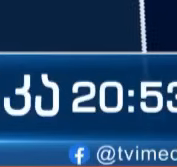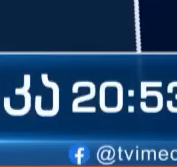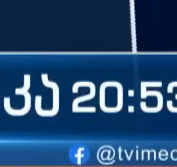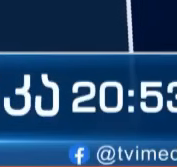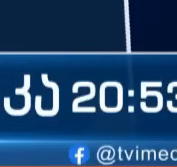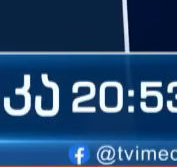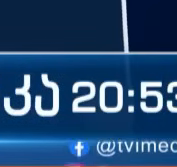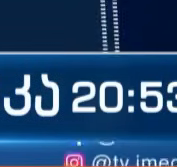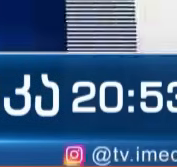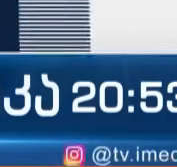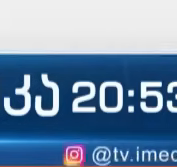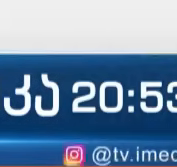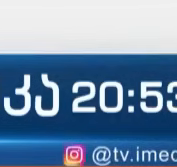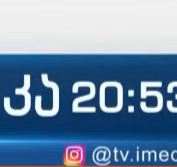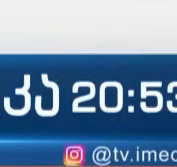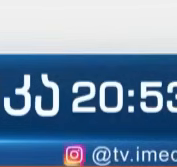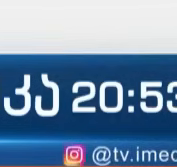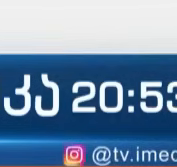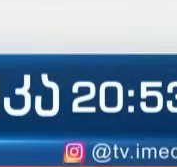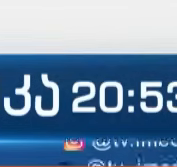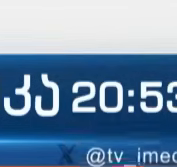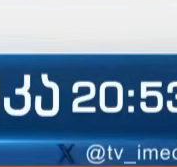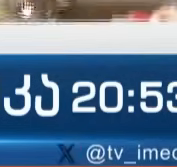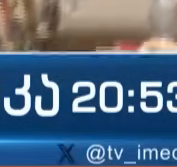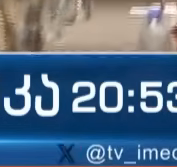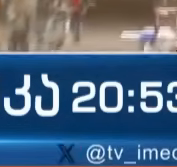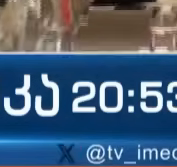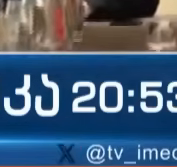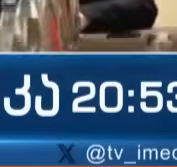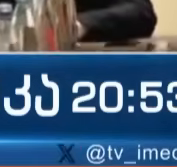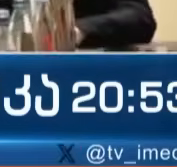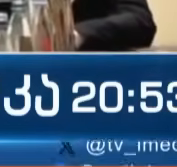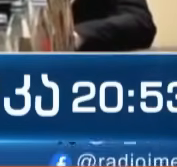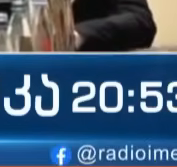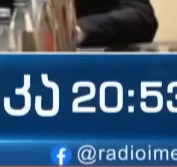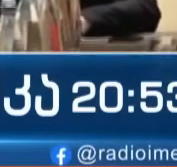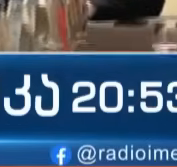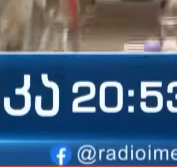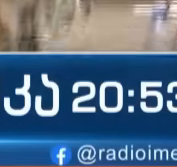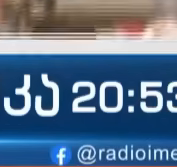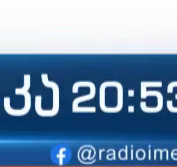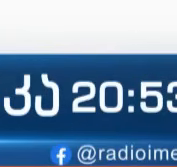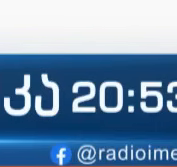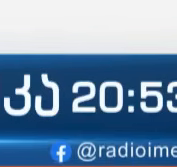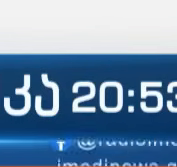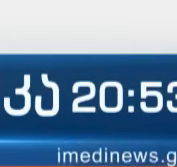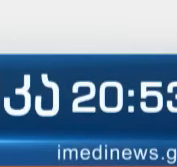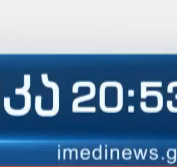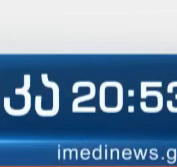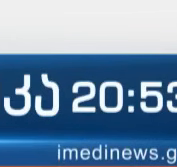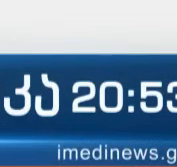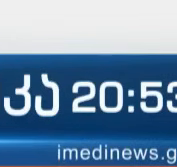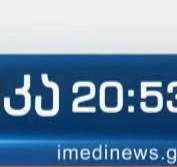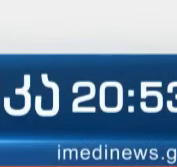ობიექტიც გახდა. საინტერესო დეტალი კი ის არის, რომ ამარასამთავრობო ორგანიზაციის დამფუძნებელიც თავად გიორგი სიორიძია, რაც